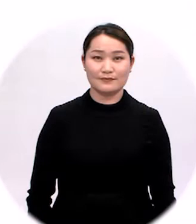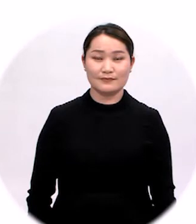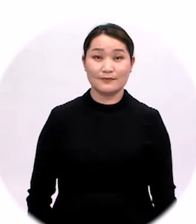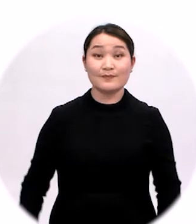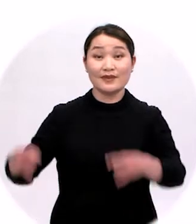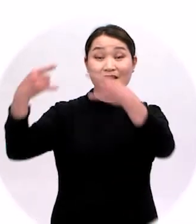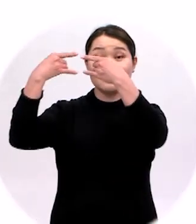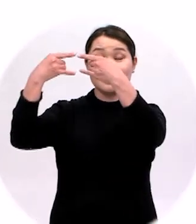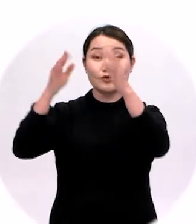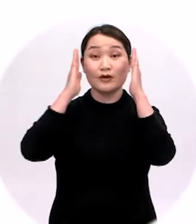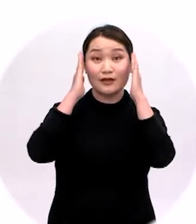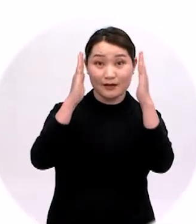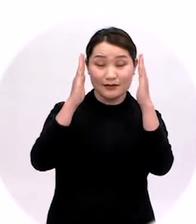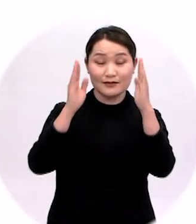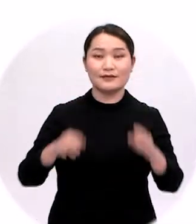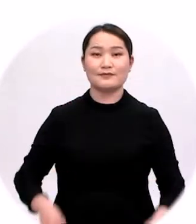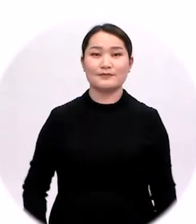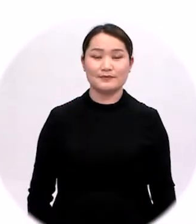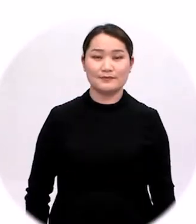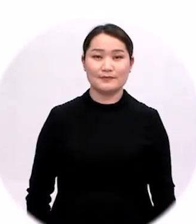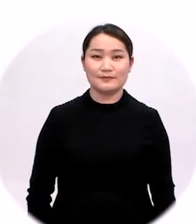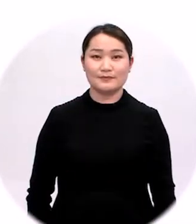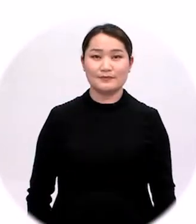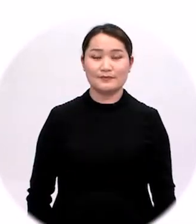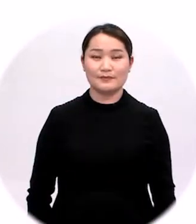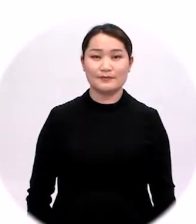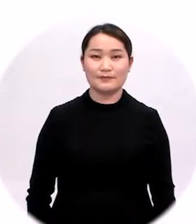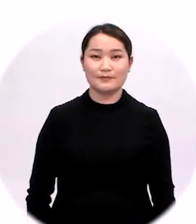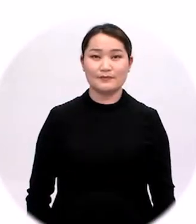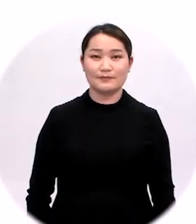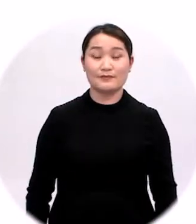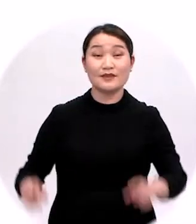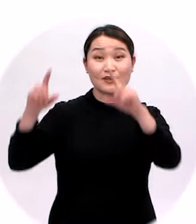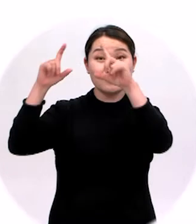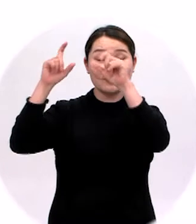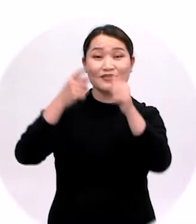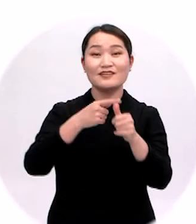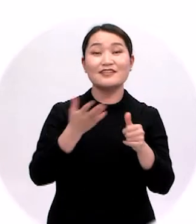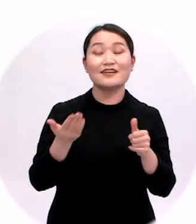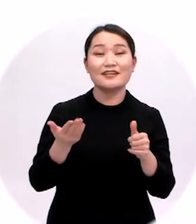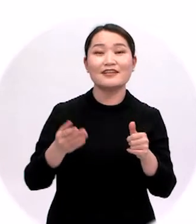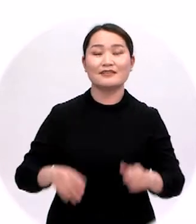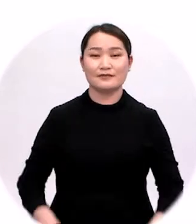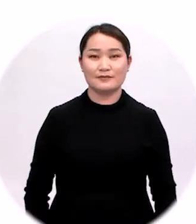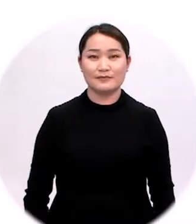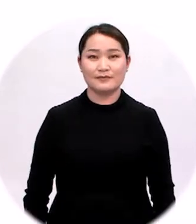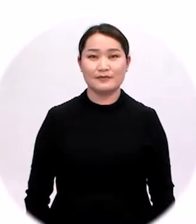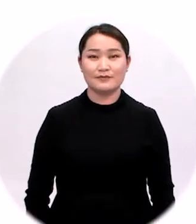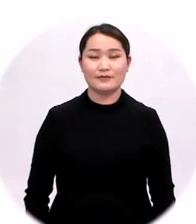Дэлгэцэнд анхаарлаа хандуулъя. За, дэлгэцэнд өгөгдөж байгаа зургийг нэрлэрэй хүүхдүүдээ.